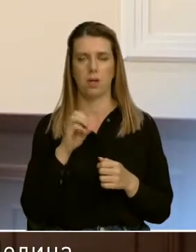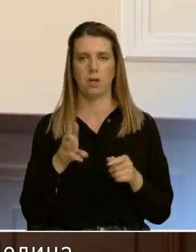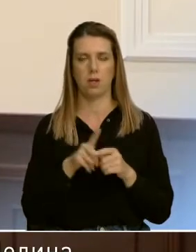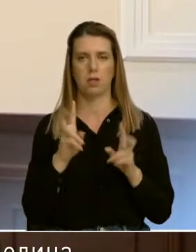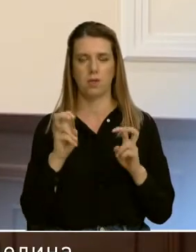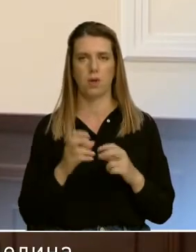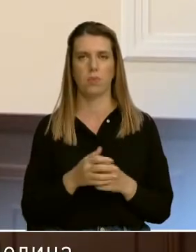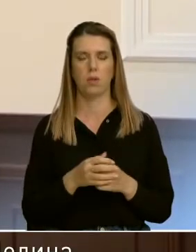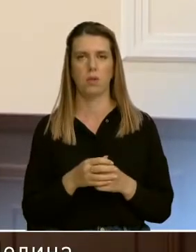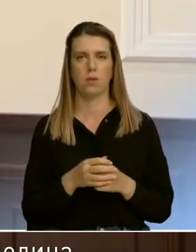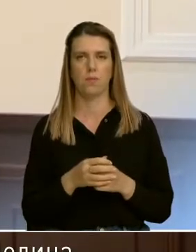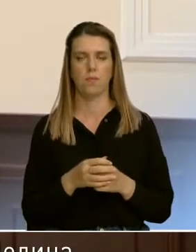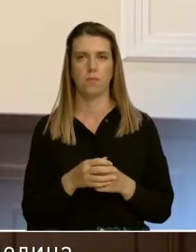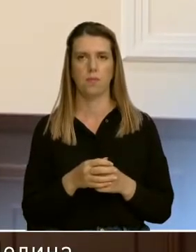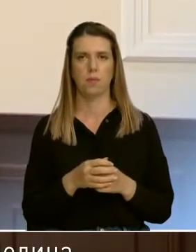называемый.